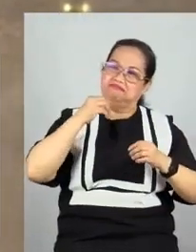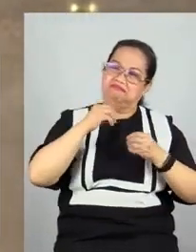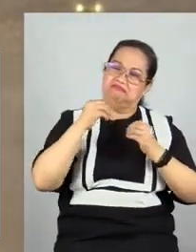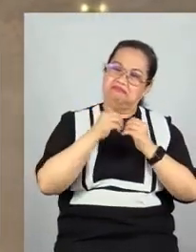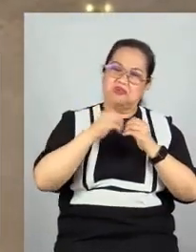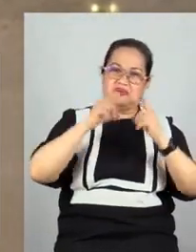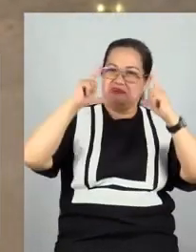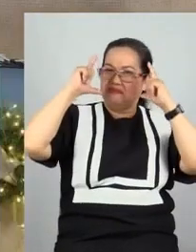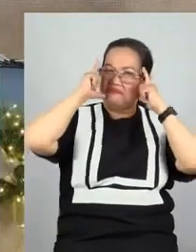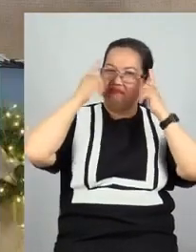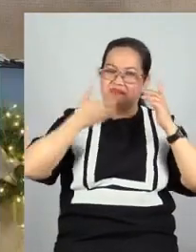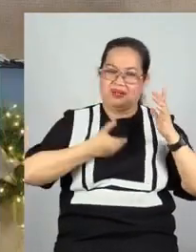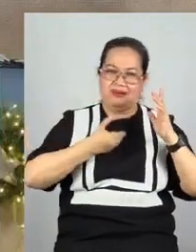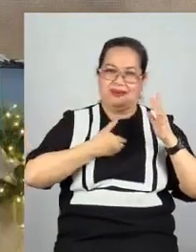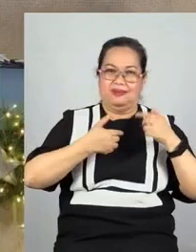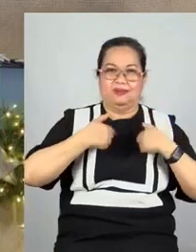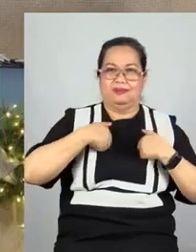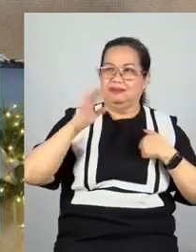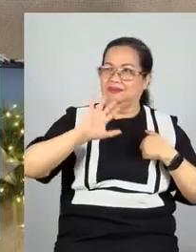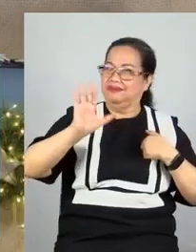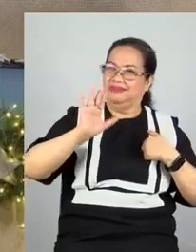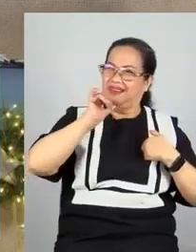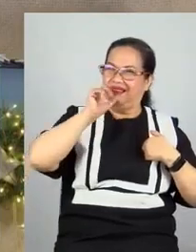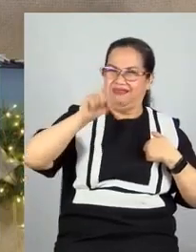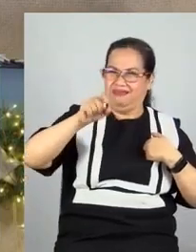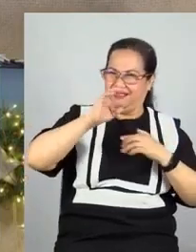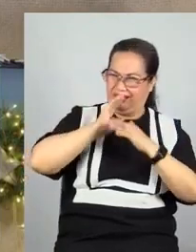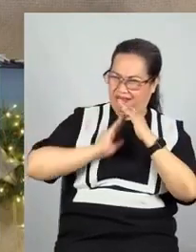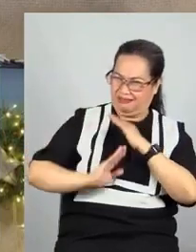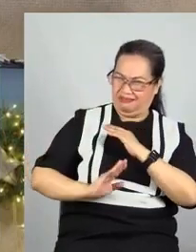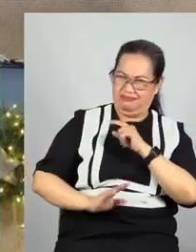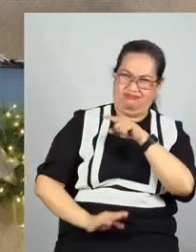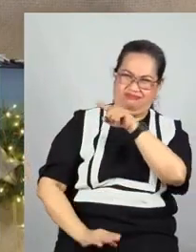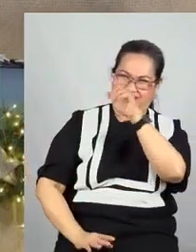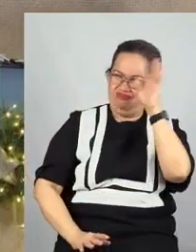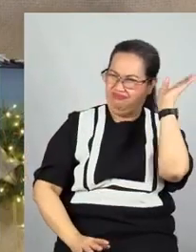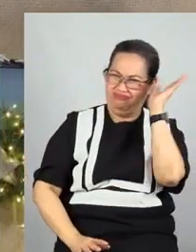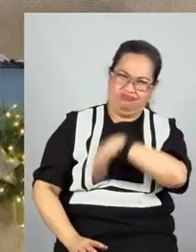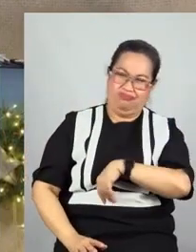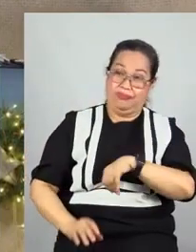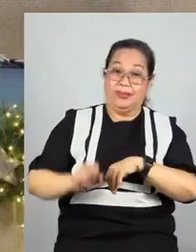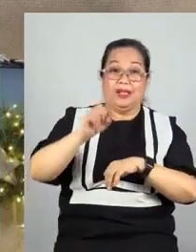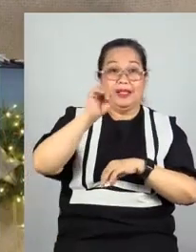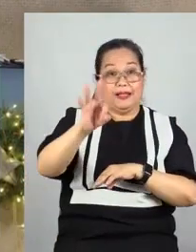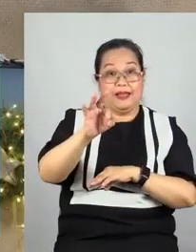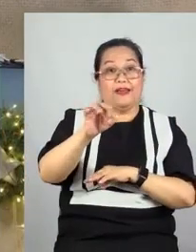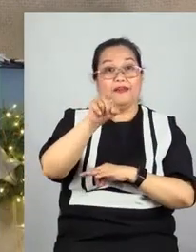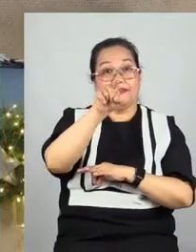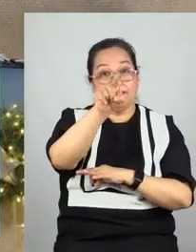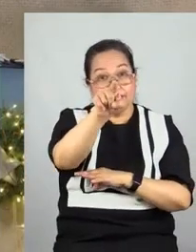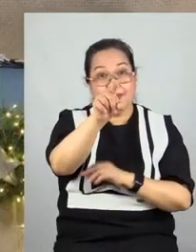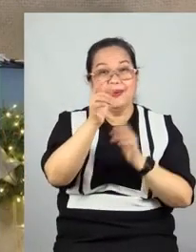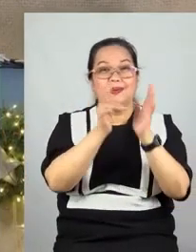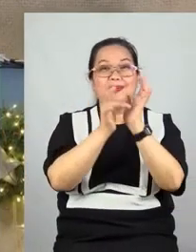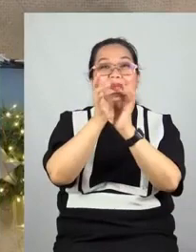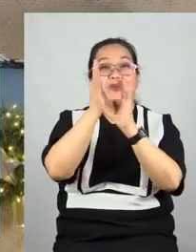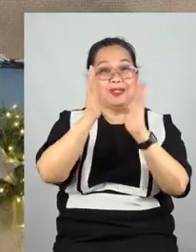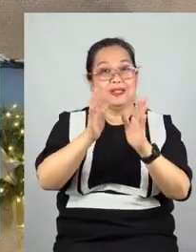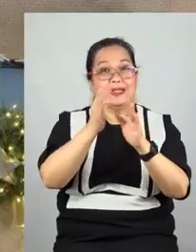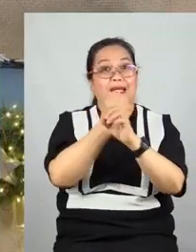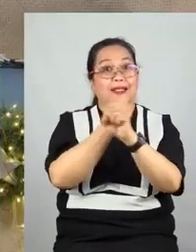posisyon ako Hindi ako dapat ang magpakumbaba. Kung kayo po ay niligtas ni